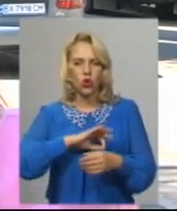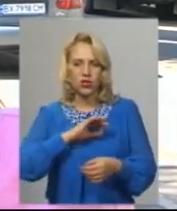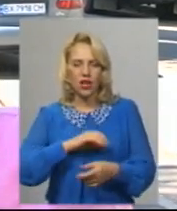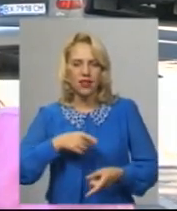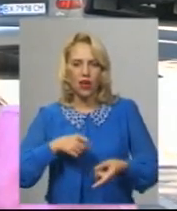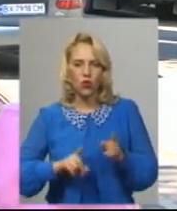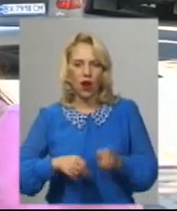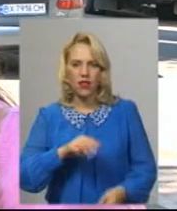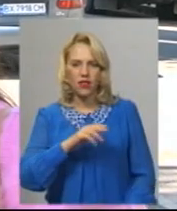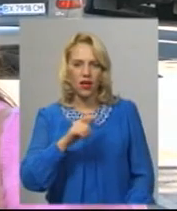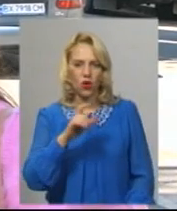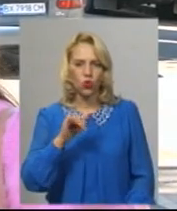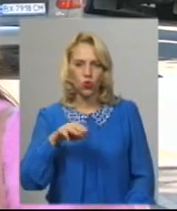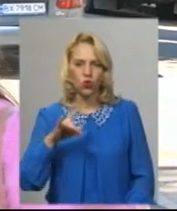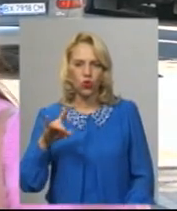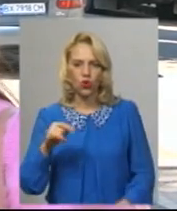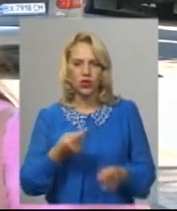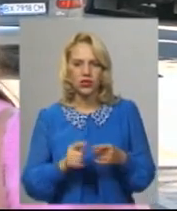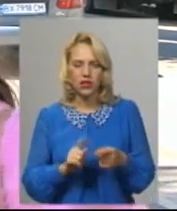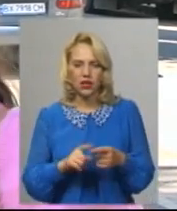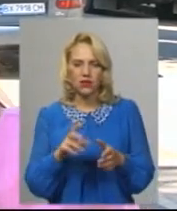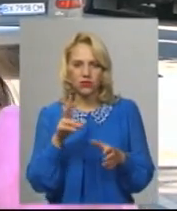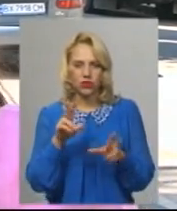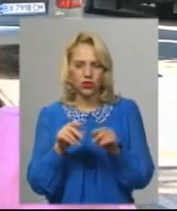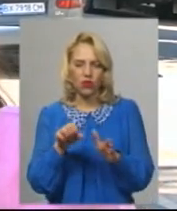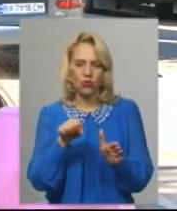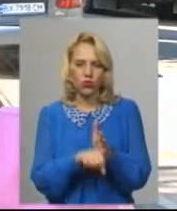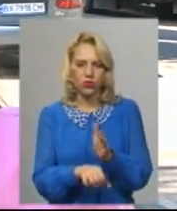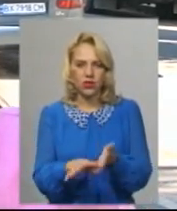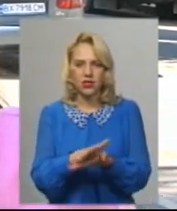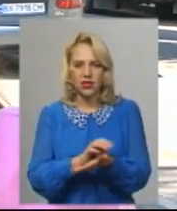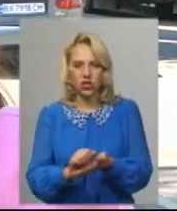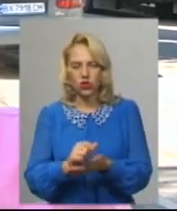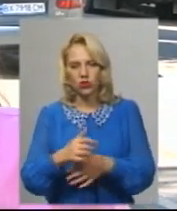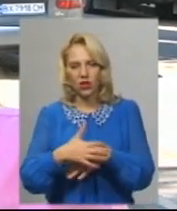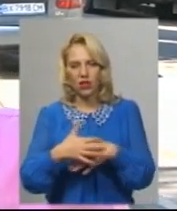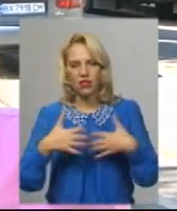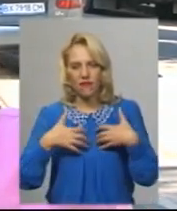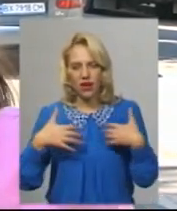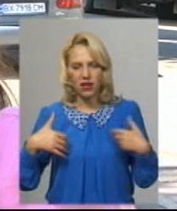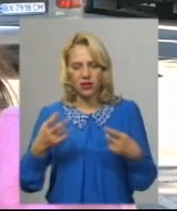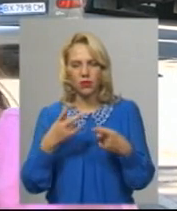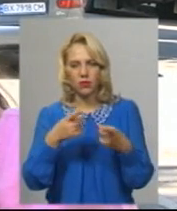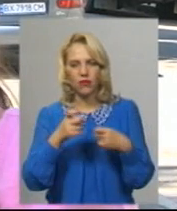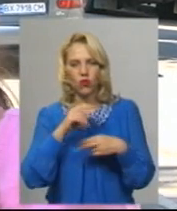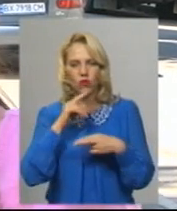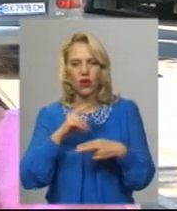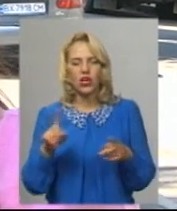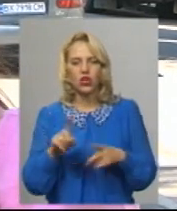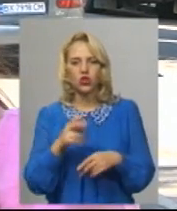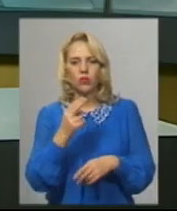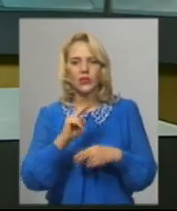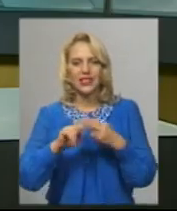це, звичайно ж таки, і шкодить тваринам, вони їх вбивають, знищують. До цього хочуть привернути увагу і безпосередньо, щоб цирки були без тварин.